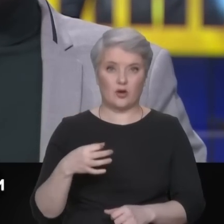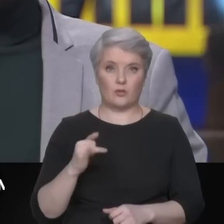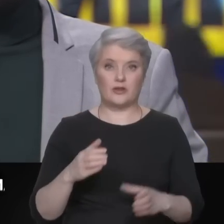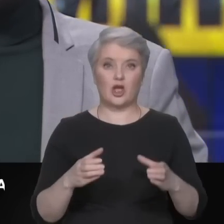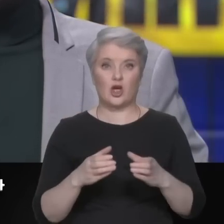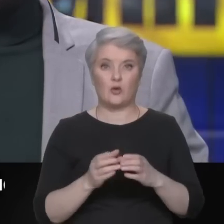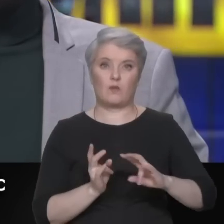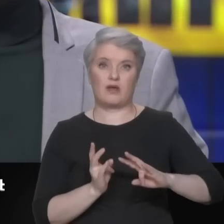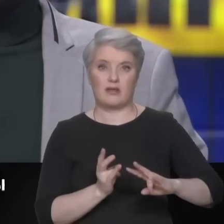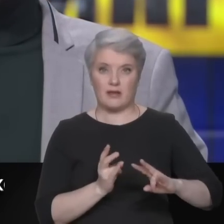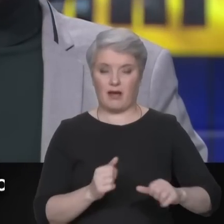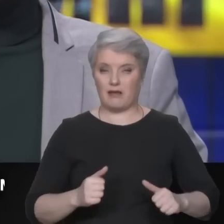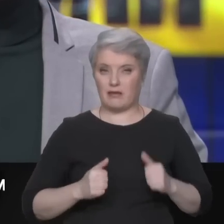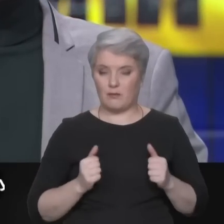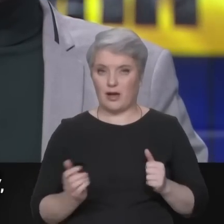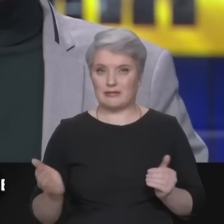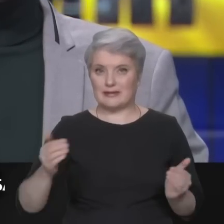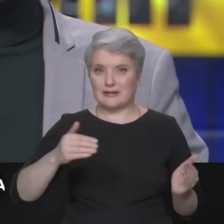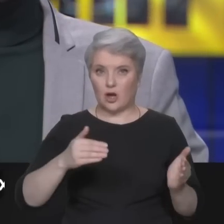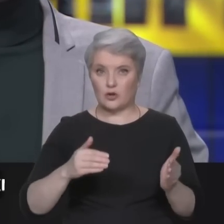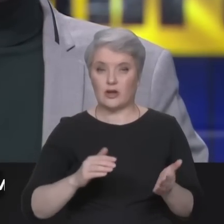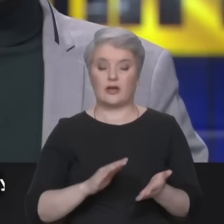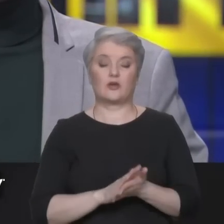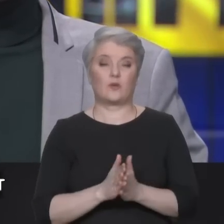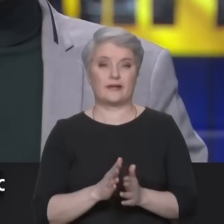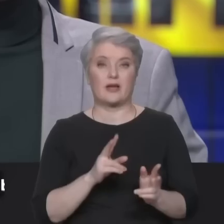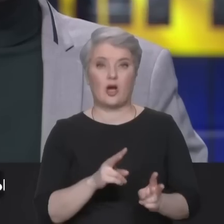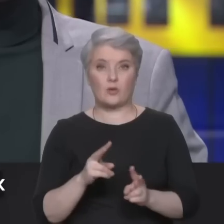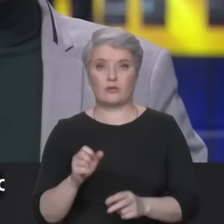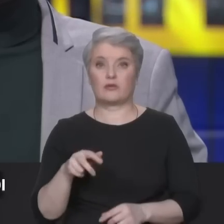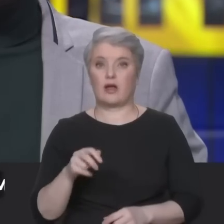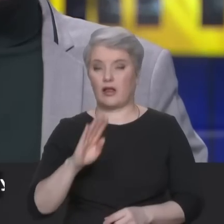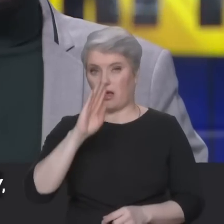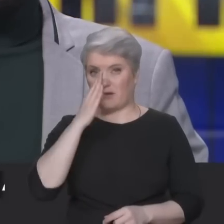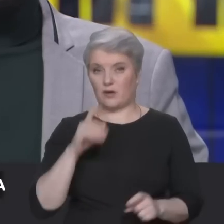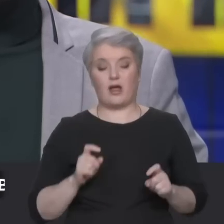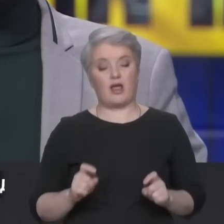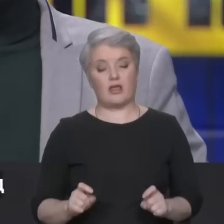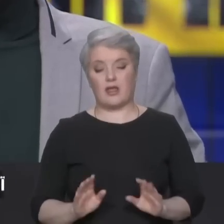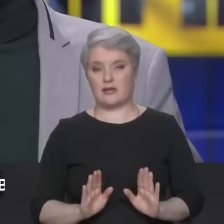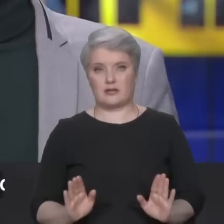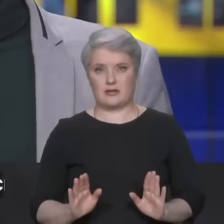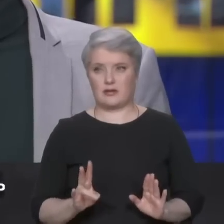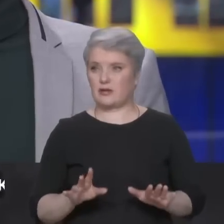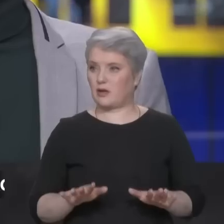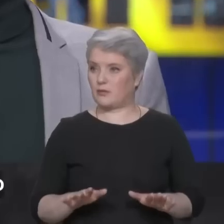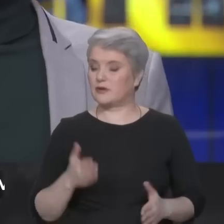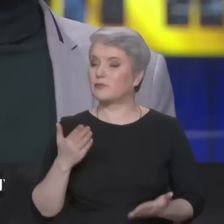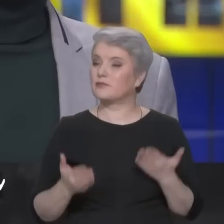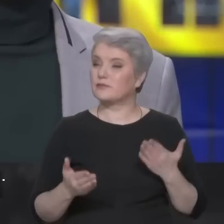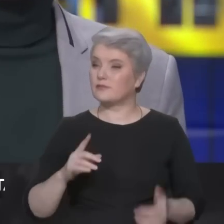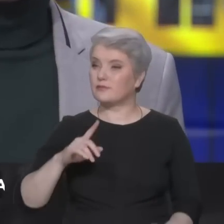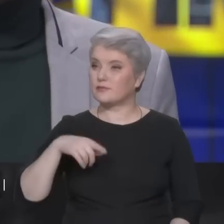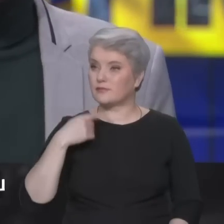Тому ситуація контрольована, але ворог не сидить на місці. А якщо говорити